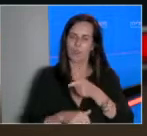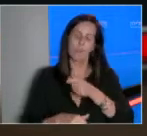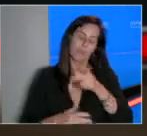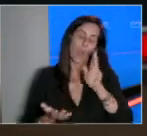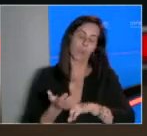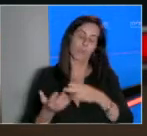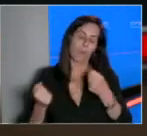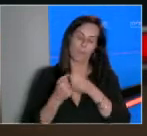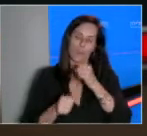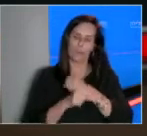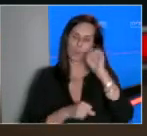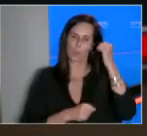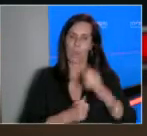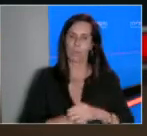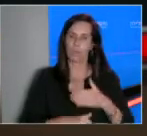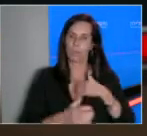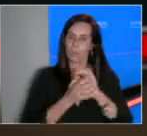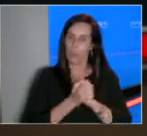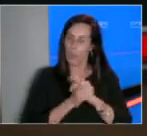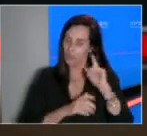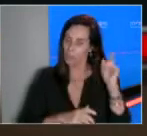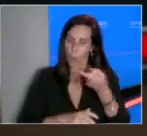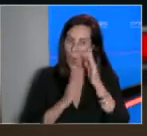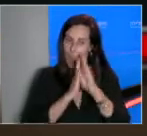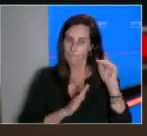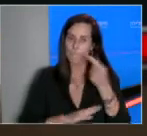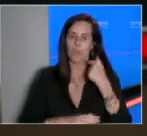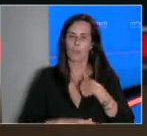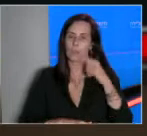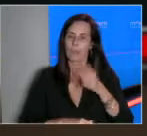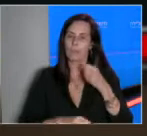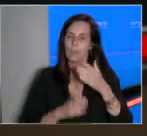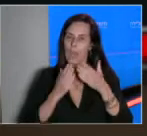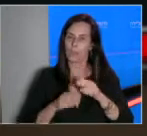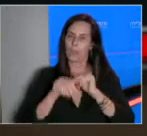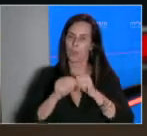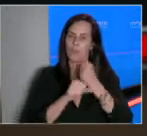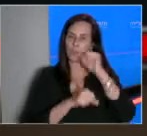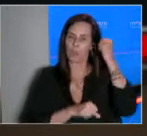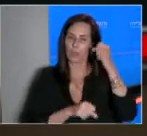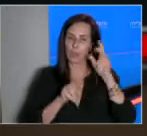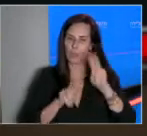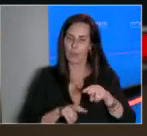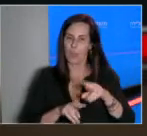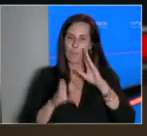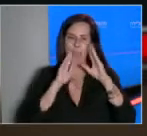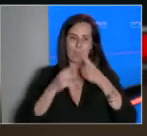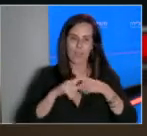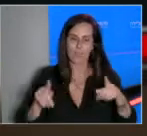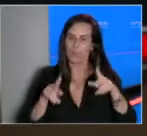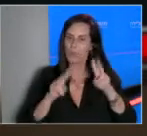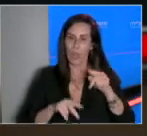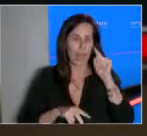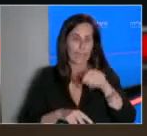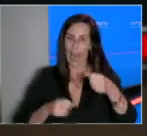יותר מהמאבק שלהם. ואני מבקש, ציבור ישראלי, אנחנו צריכים לעזור להם ולדמוך בהם. אפשר דרך הרשתות החברתיות, אפשר